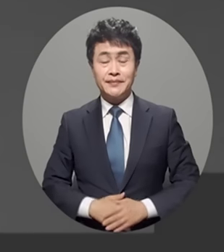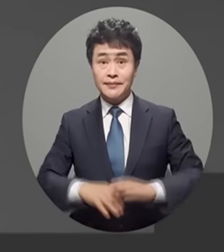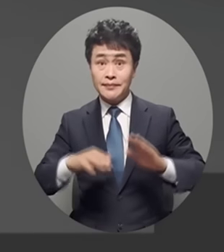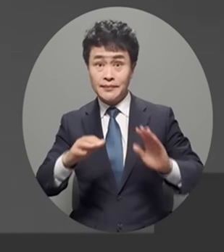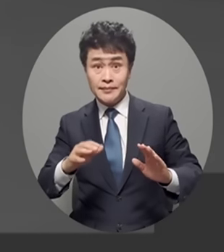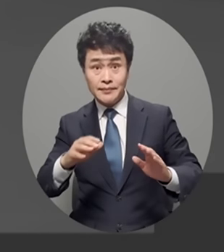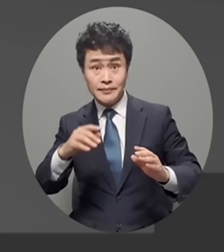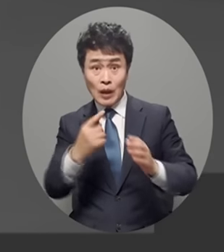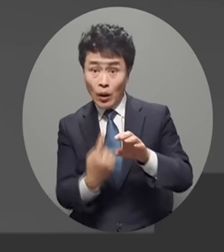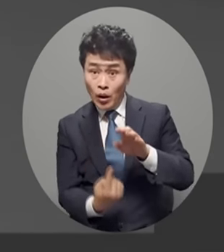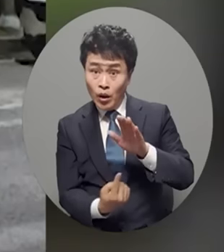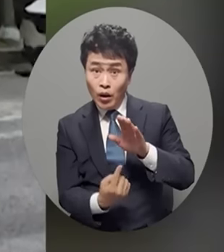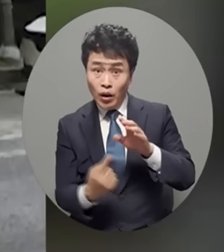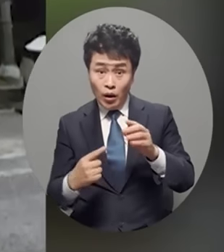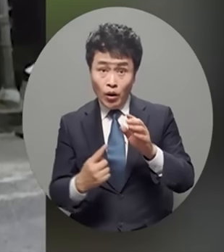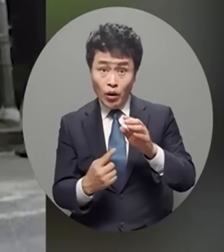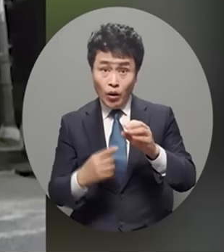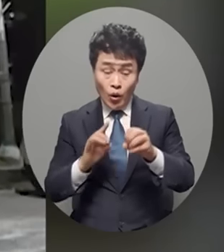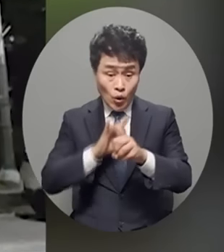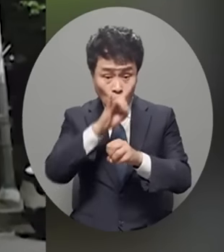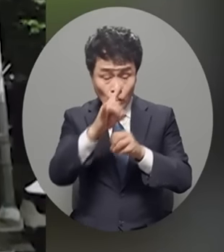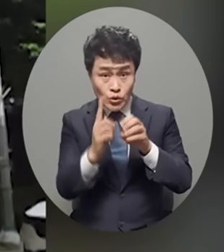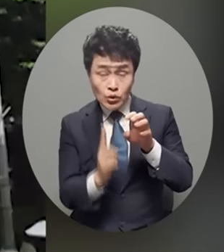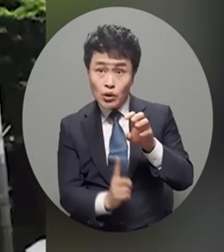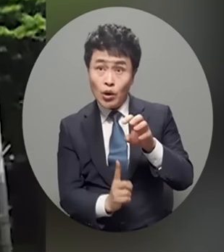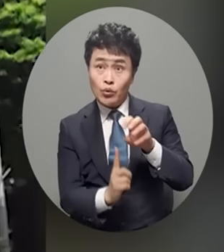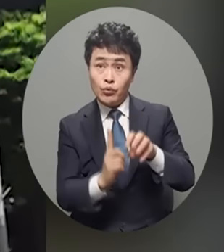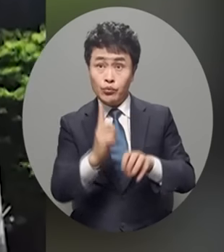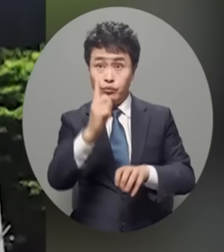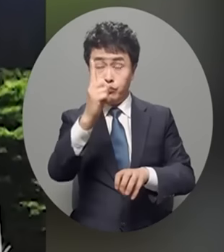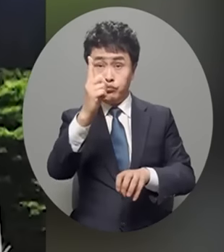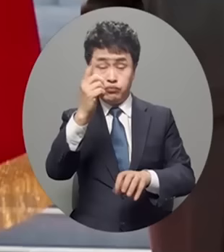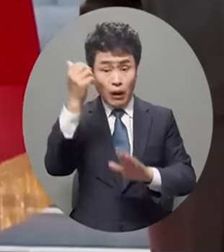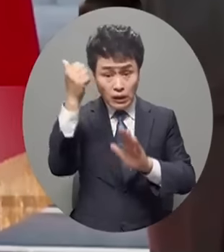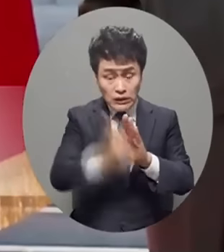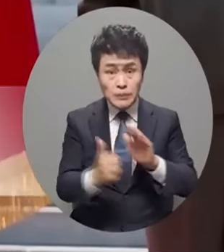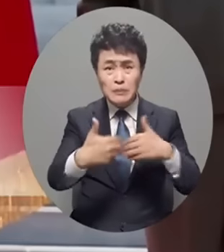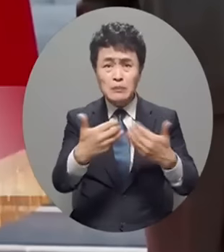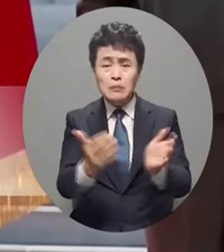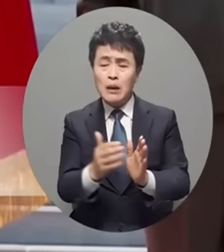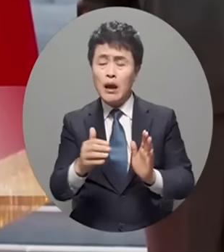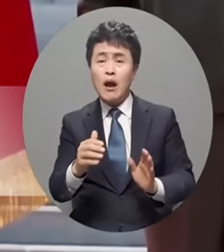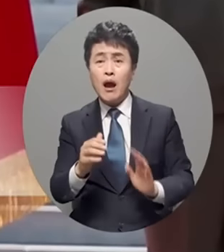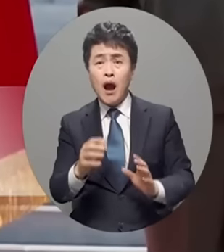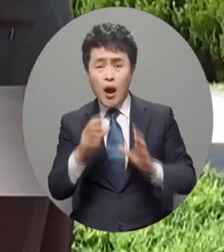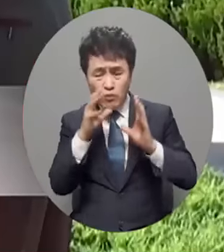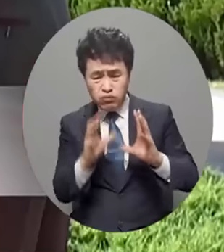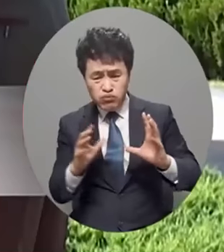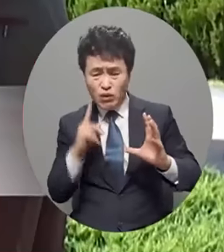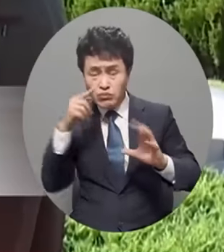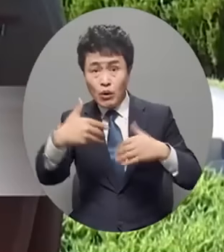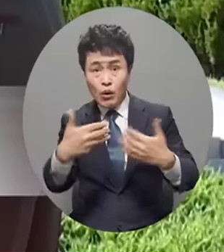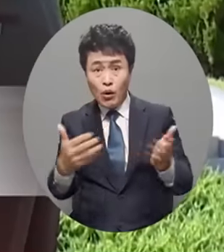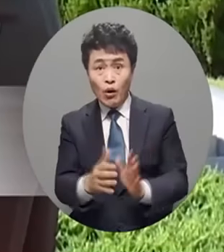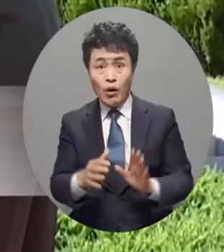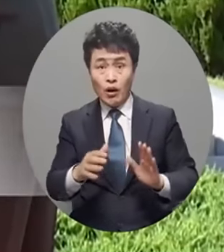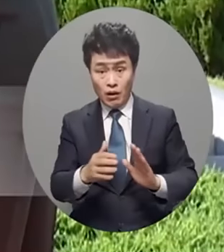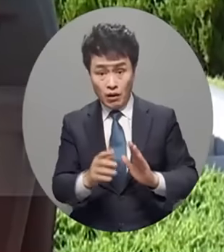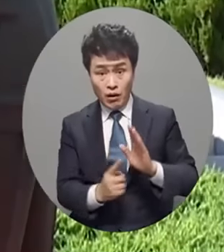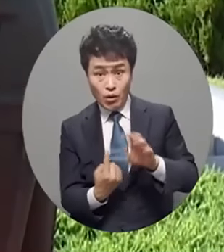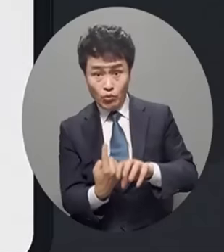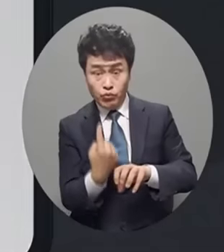정찰위성 발사 실패 하루 뒤 북한은 수백 개의 오물풍선을 날려보냈습니다. 위성 발사 실패의 원인은 김정은 위원장이